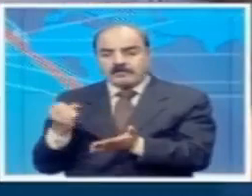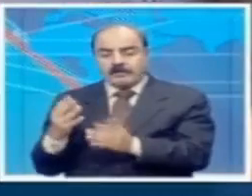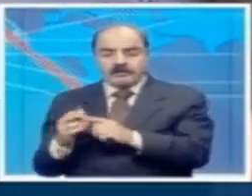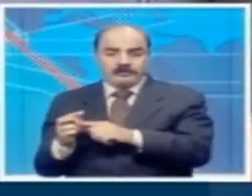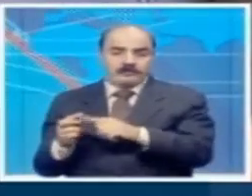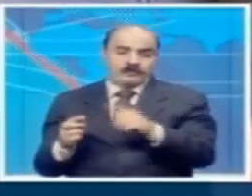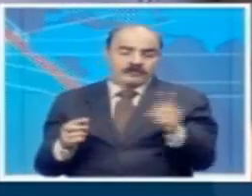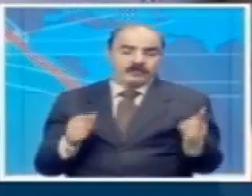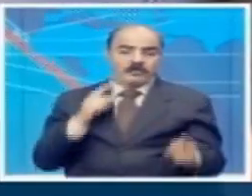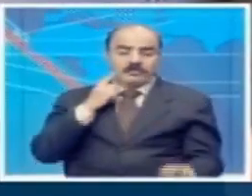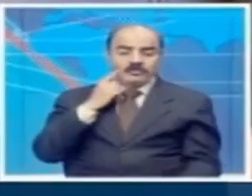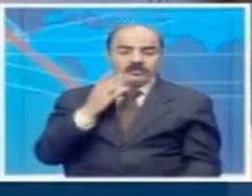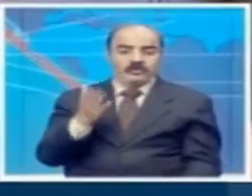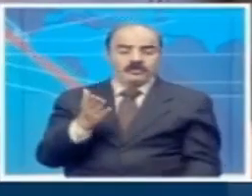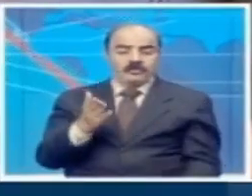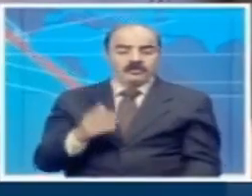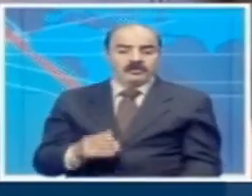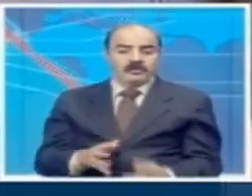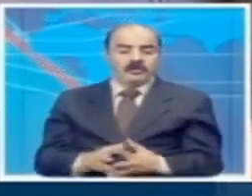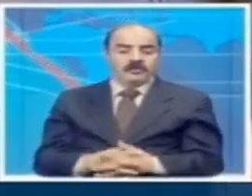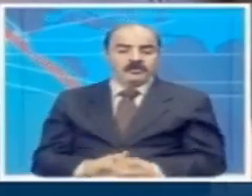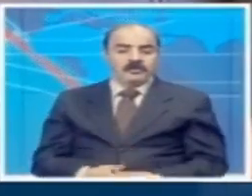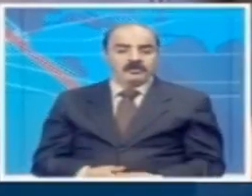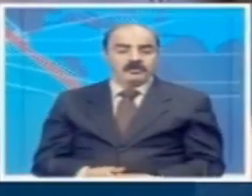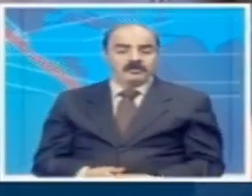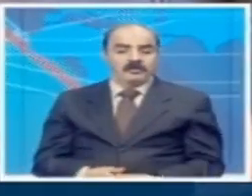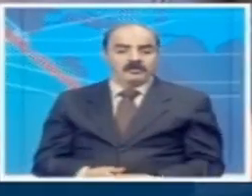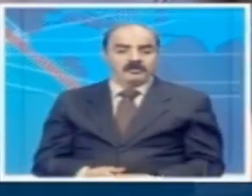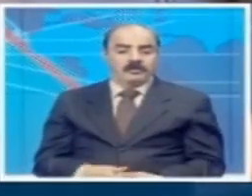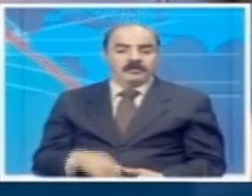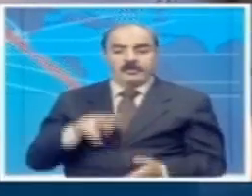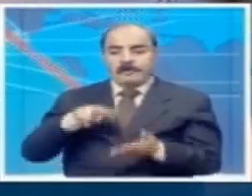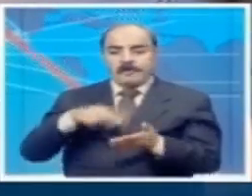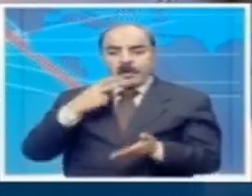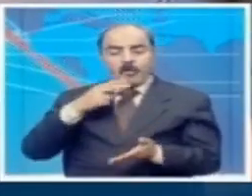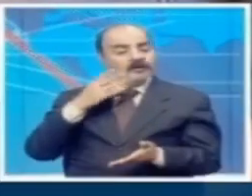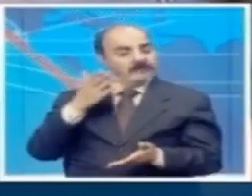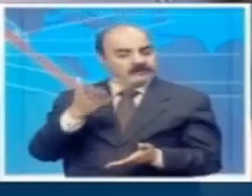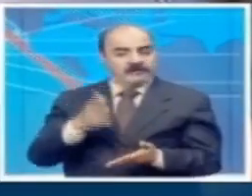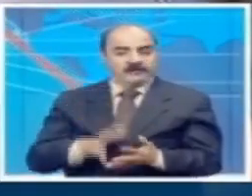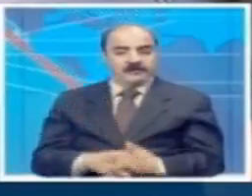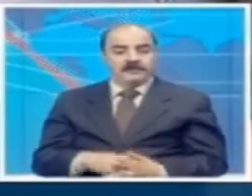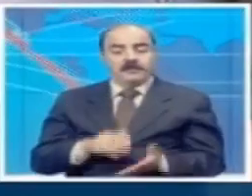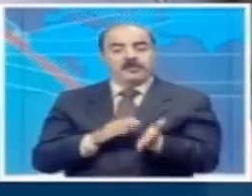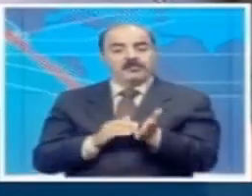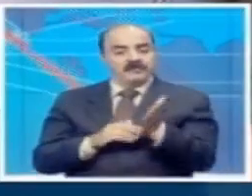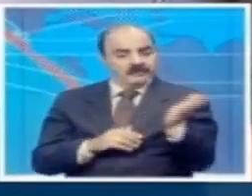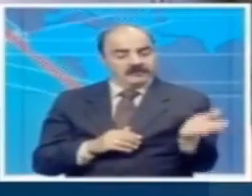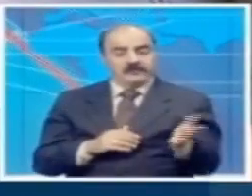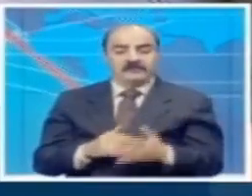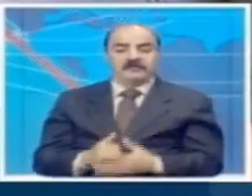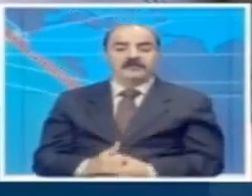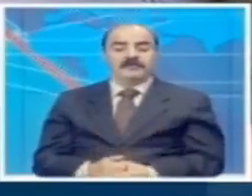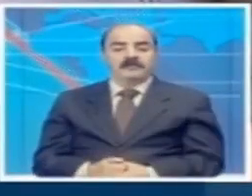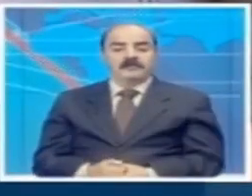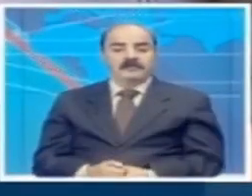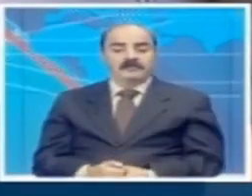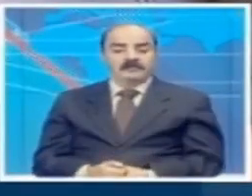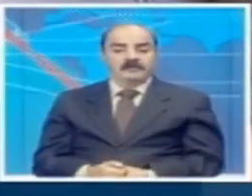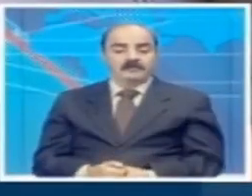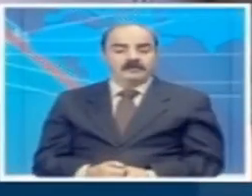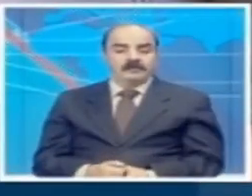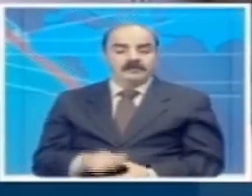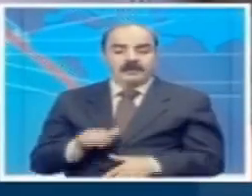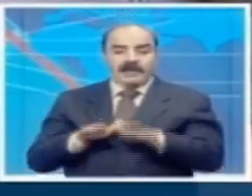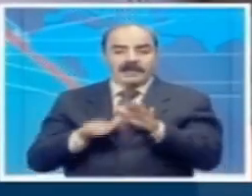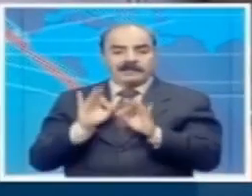جنيه. عندنا السكر متوفر كله شغال بنوزع، عندنا مكرونات، عندنا رز متوفر برضك شغالين فيه، وعندنا الكيلو